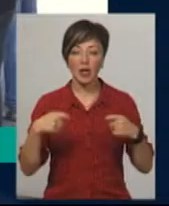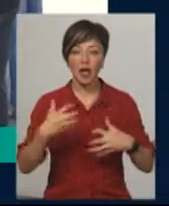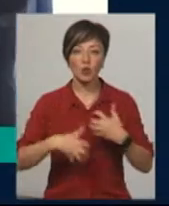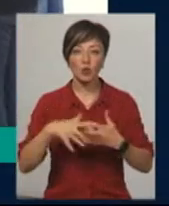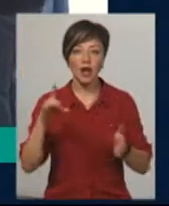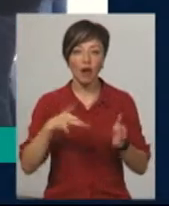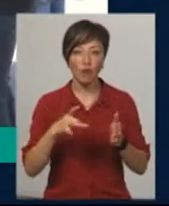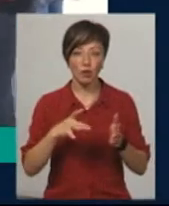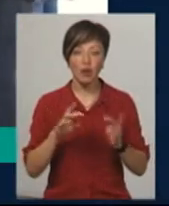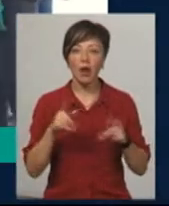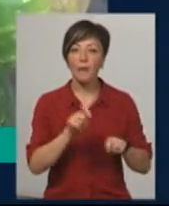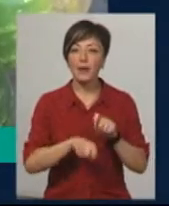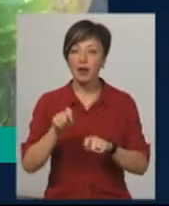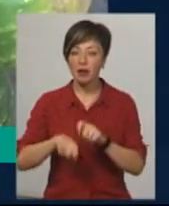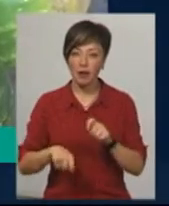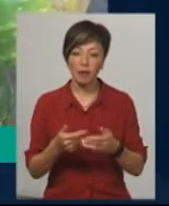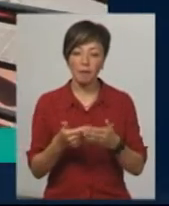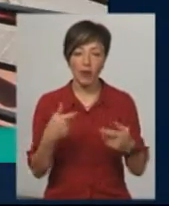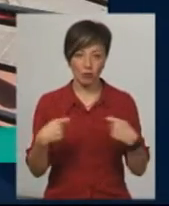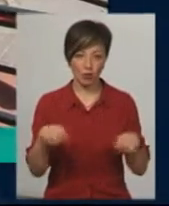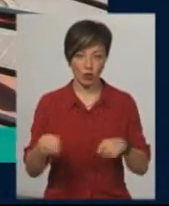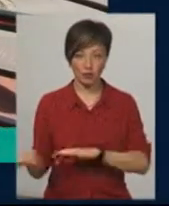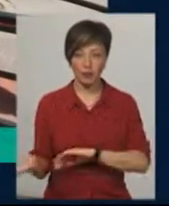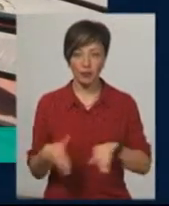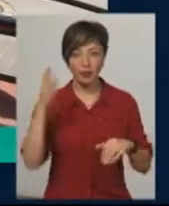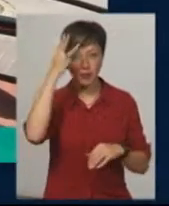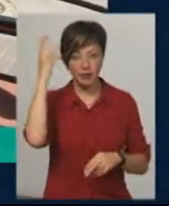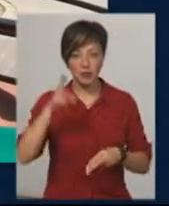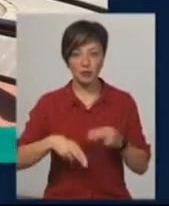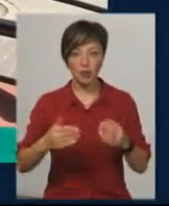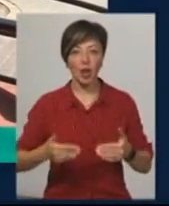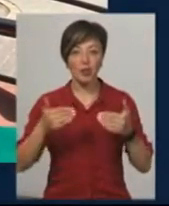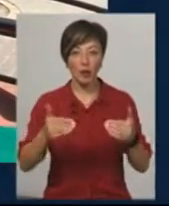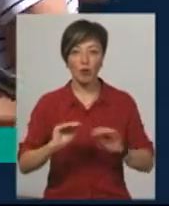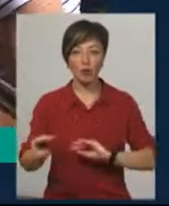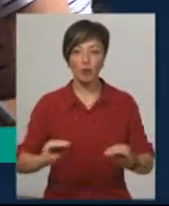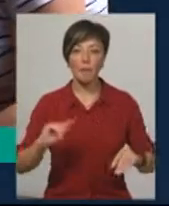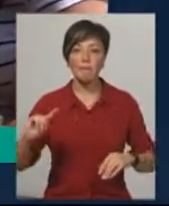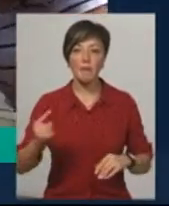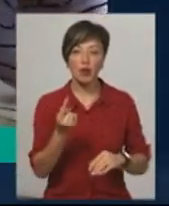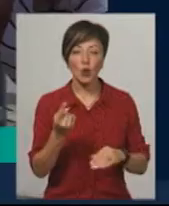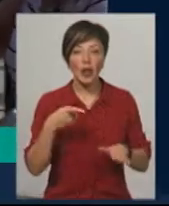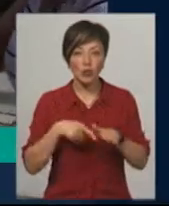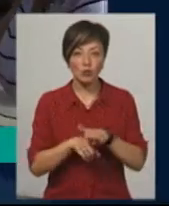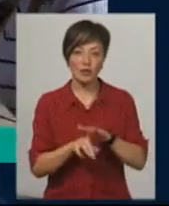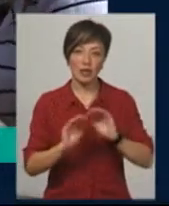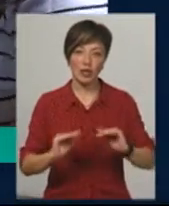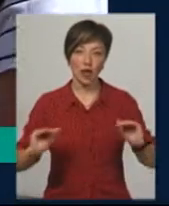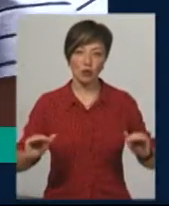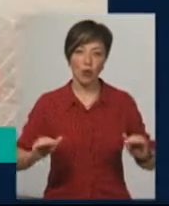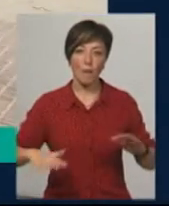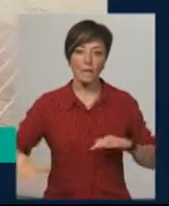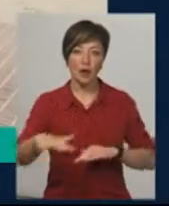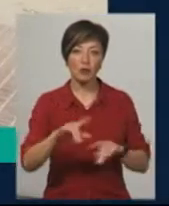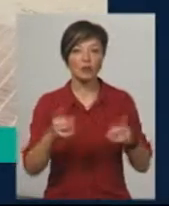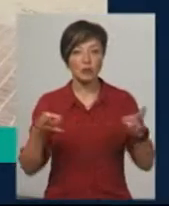херсонські кавуни. Як перевіряють ягоди перед продажем? У Хмельницькому на завершальному етапі облаштування першого інклюзивного дитячого майданчика.